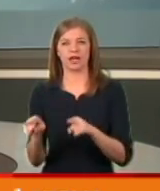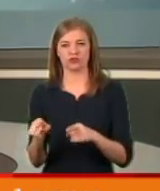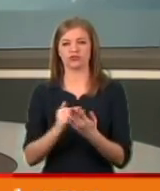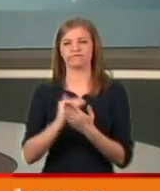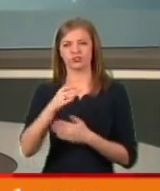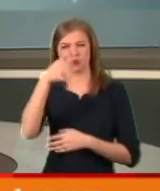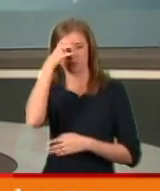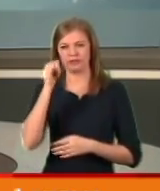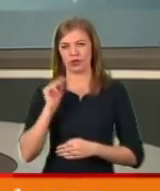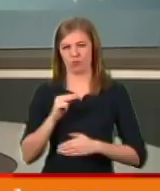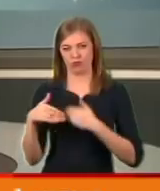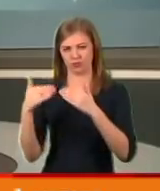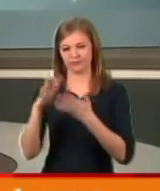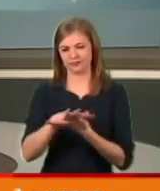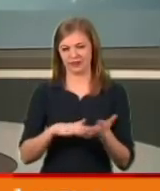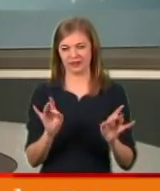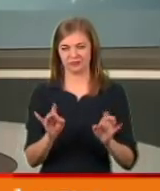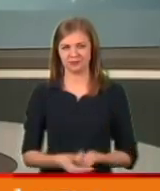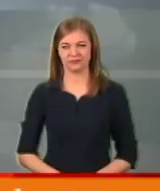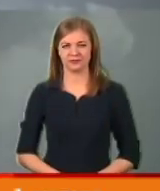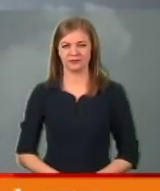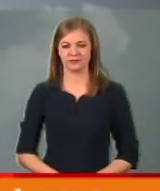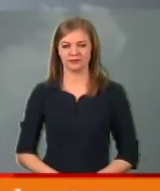вища освіта і робота. Дивіться далі.